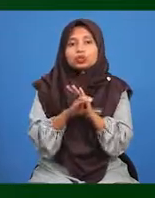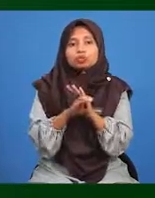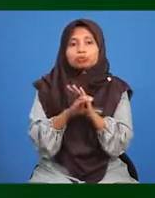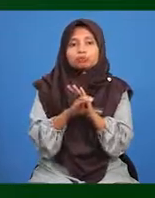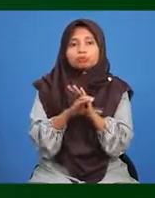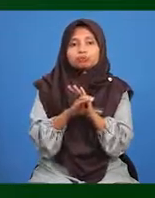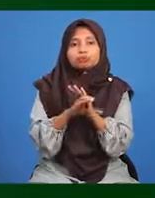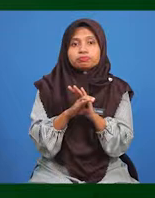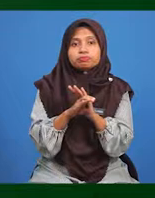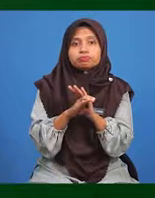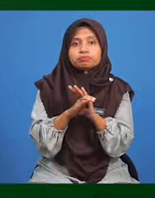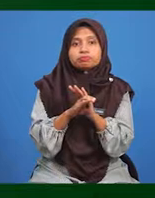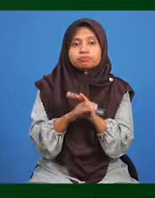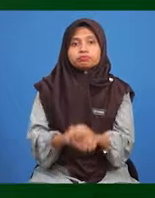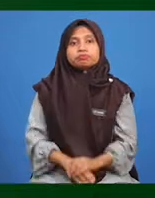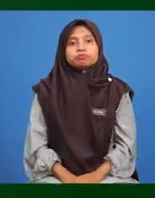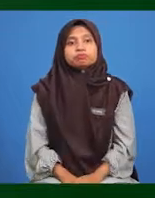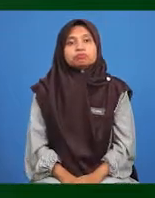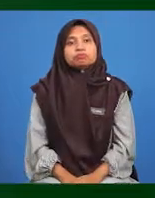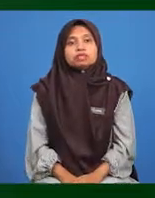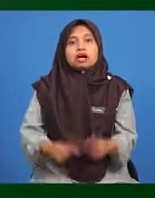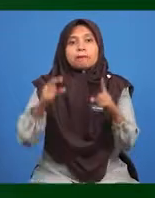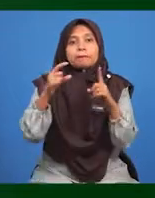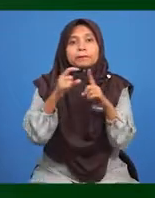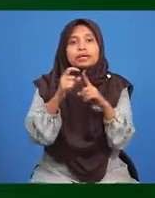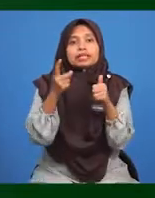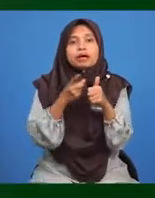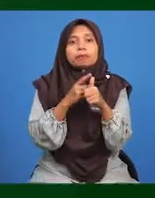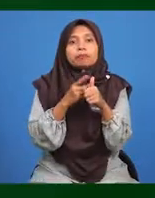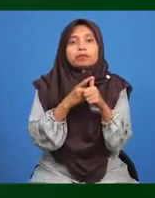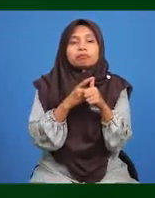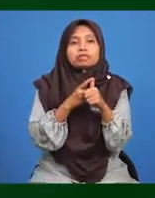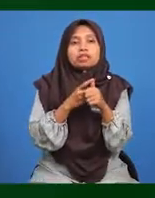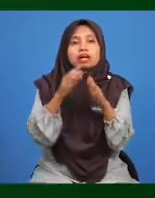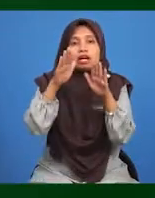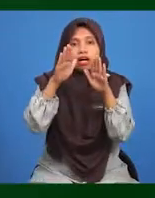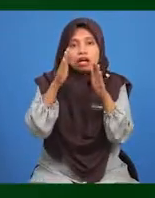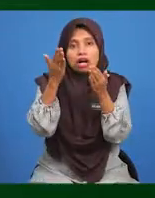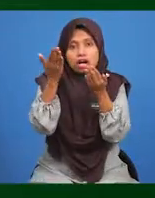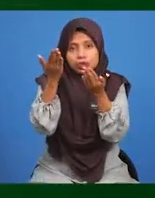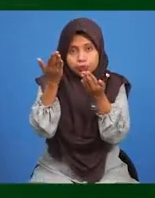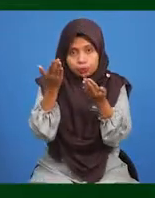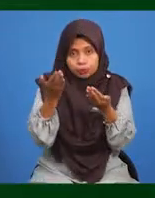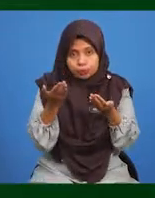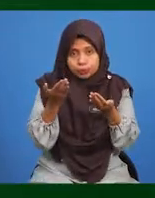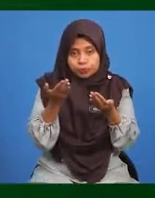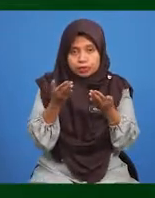ganda berimbuhan ialah perkataan yang pertama, rayu,